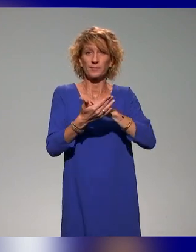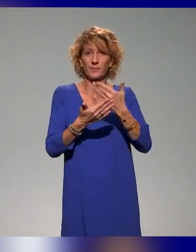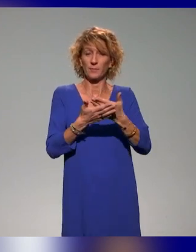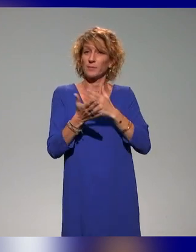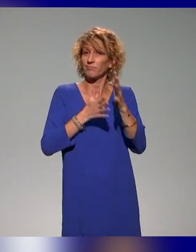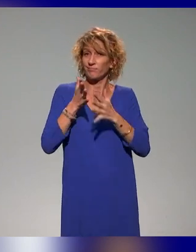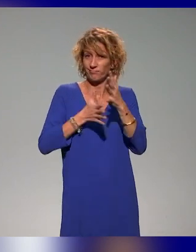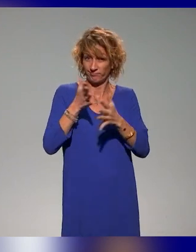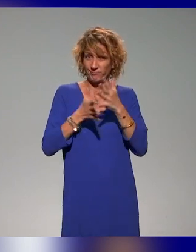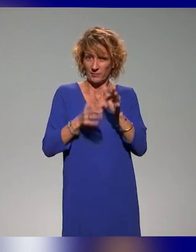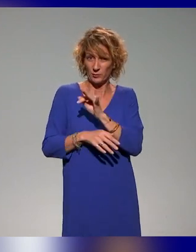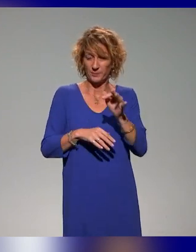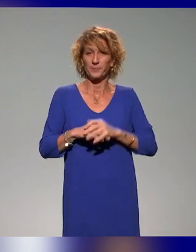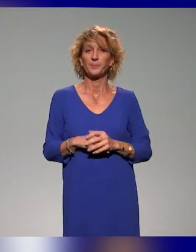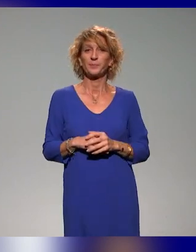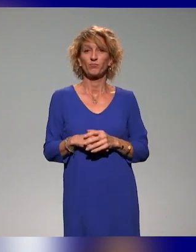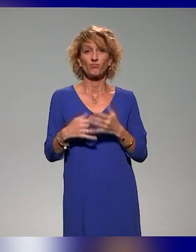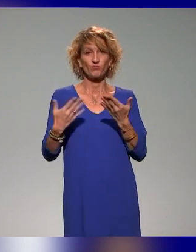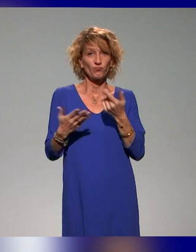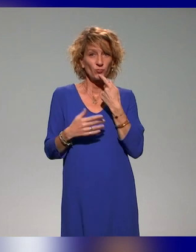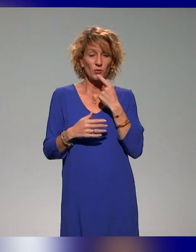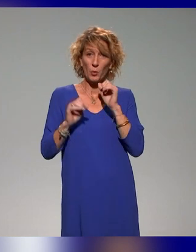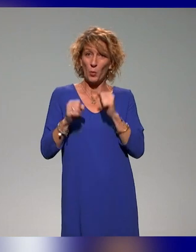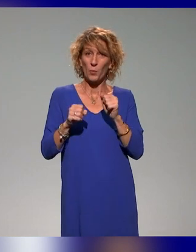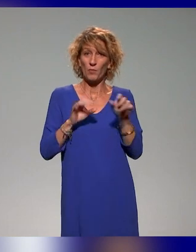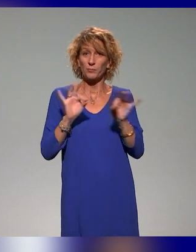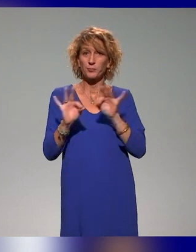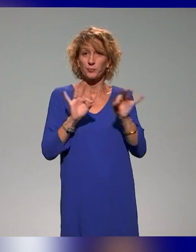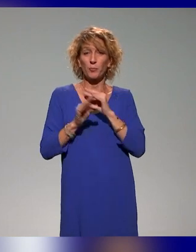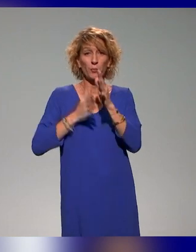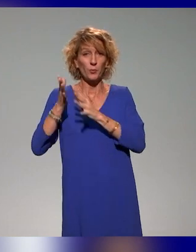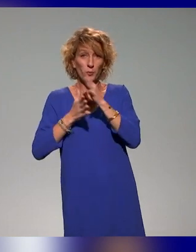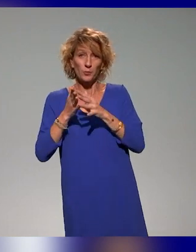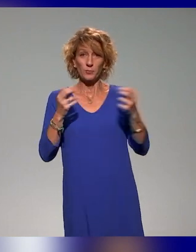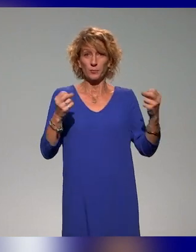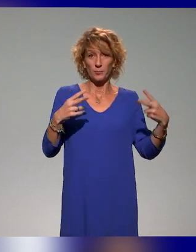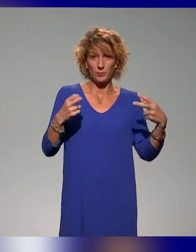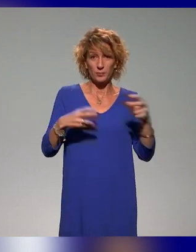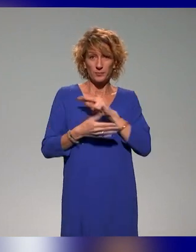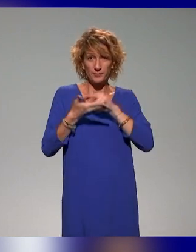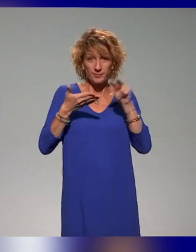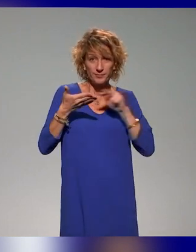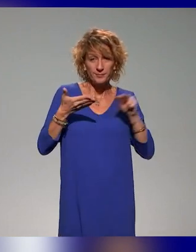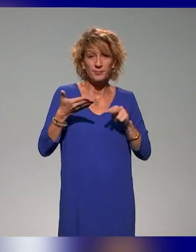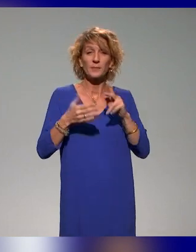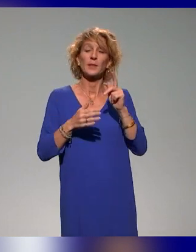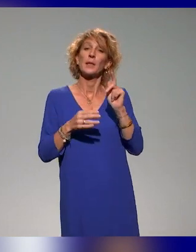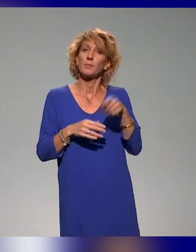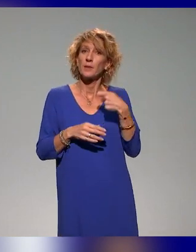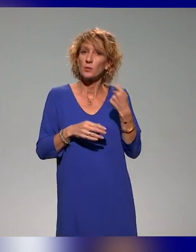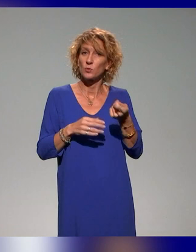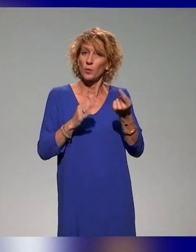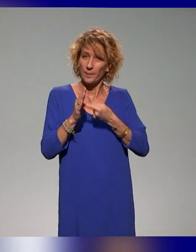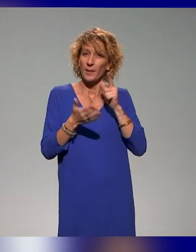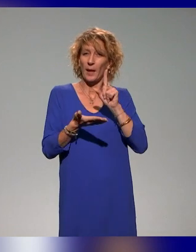deux. Vous pouvez avoir les deux, la vélotypie et la LSF. Et évidemment, les replays aussi